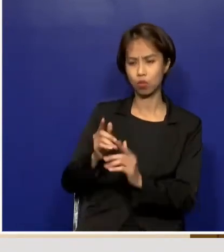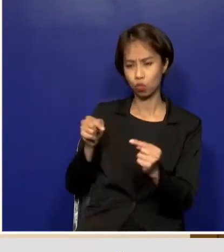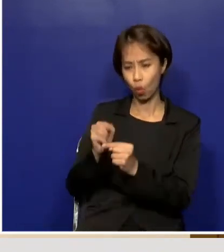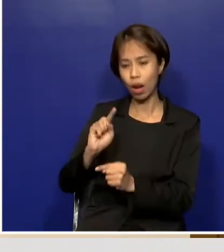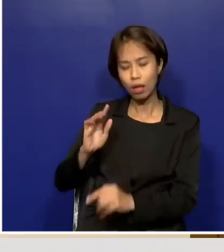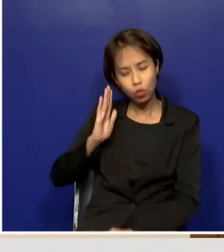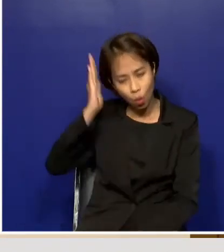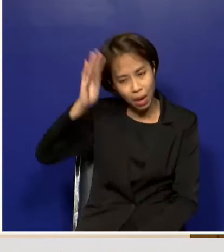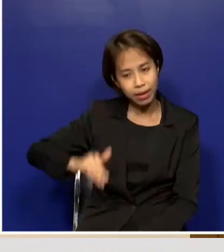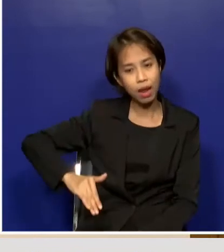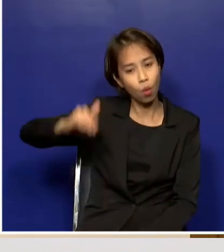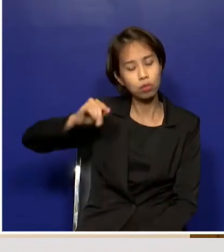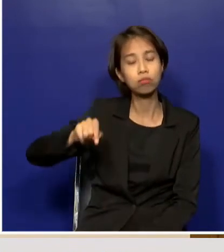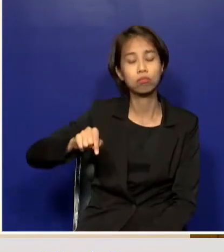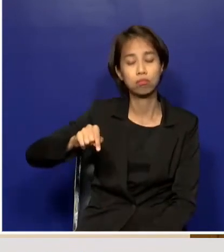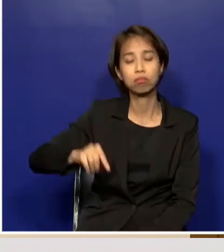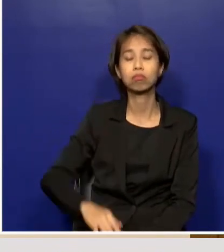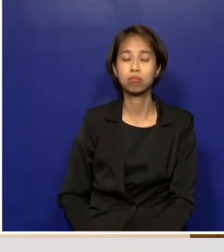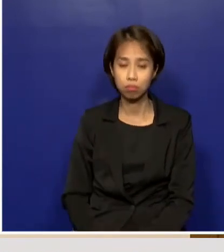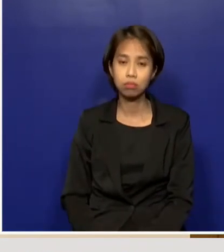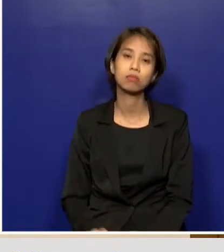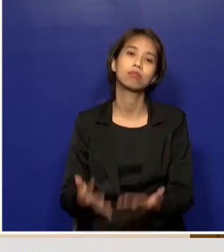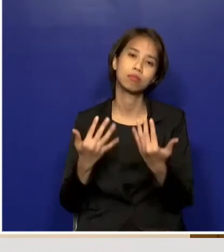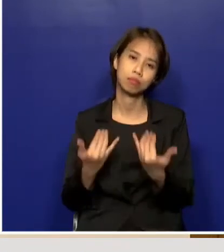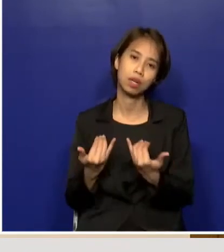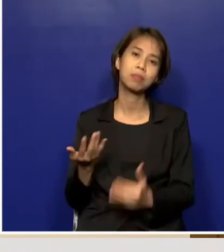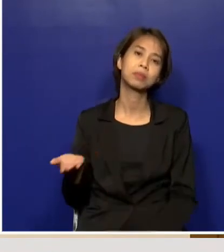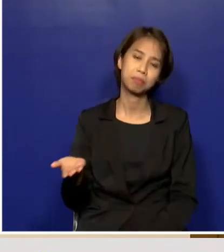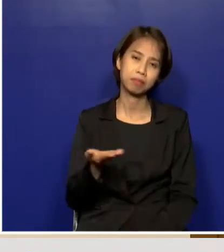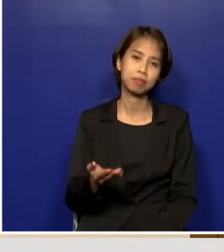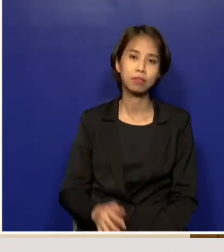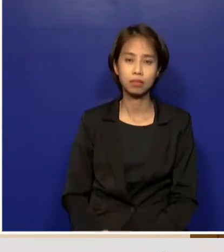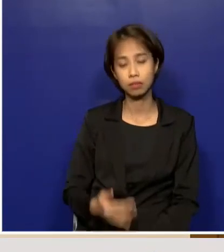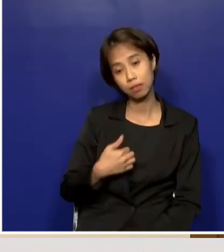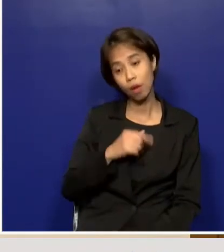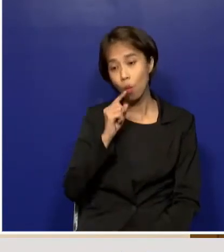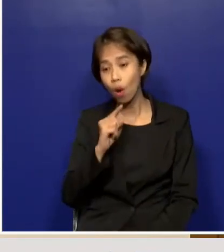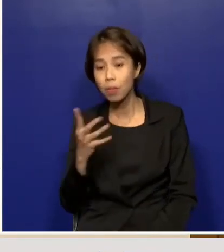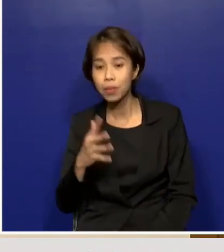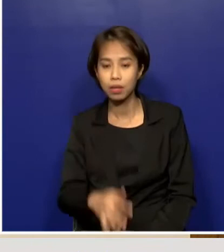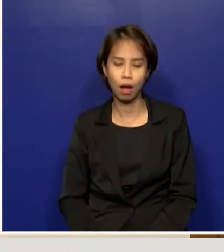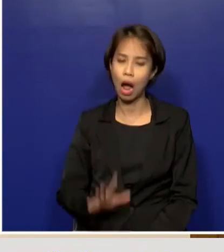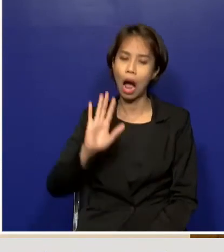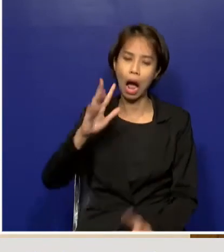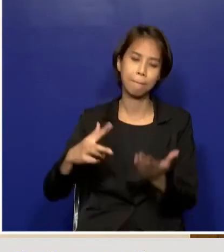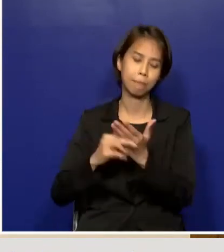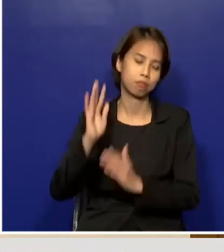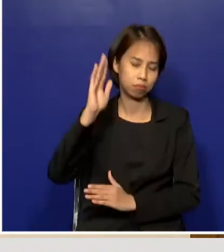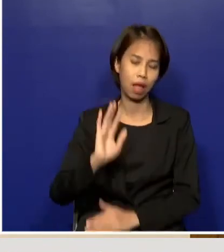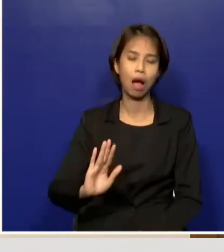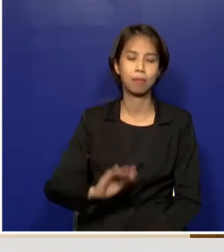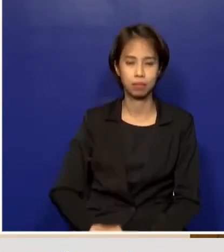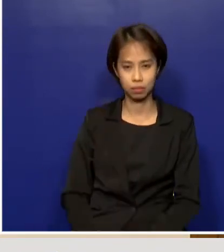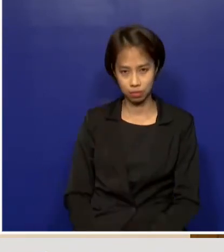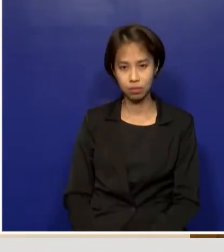อแล้แลมี หลคนในนี้นะครับ ผมกไปข้ ใครใอยก BeatlesYour อย